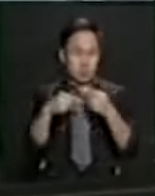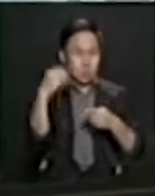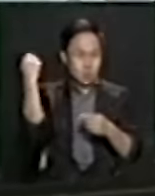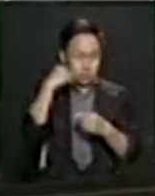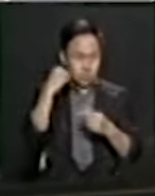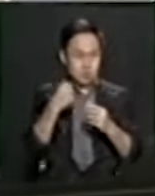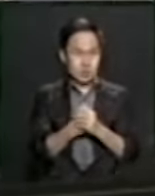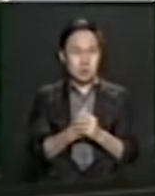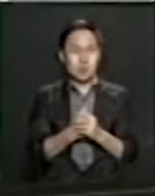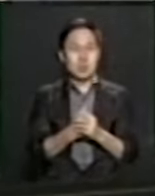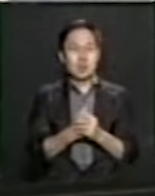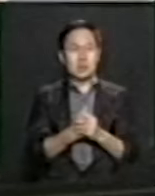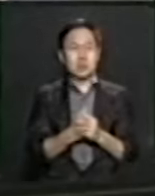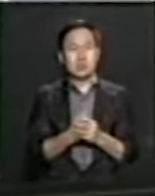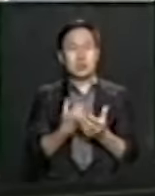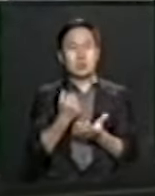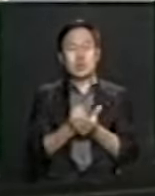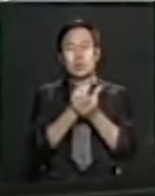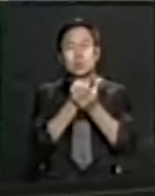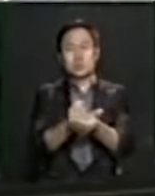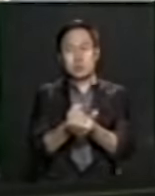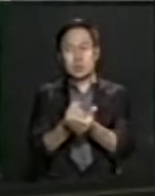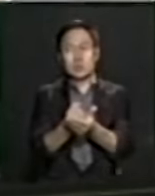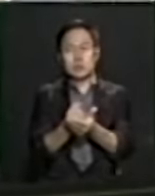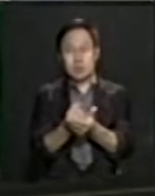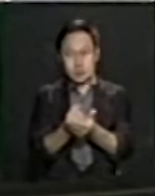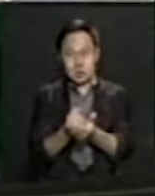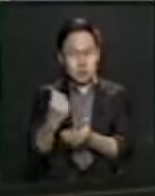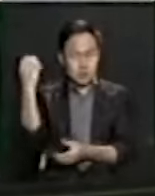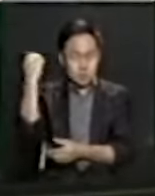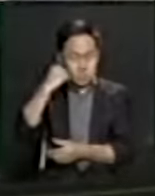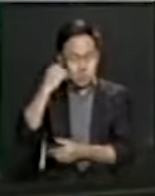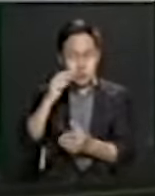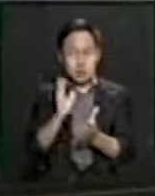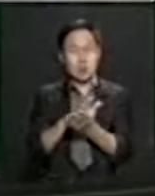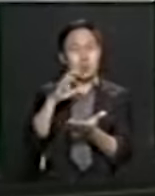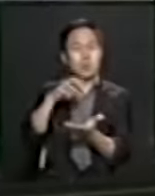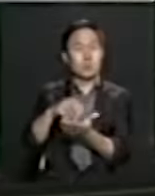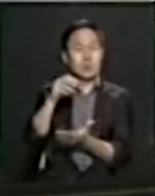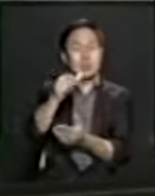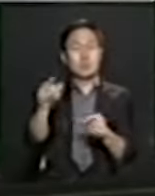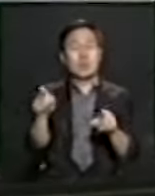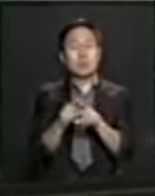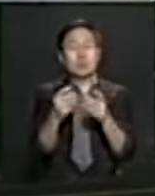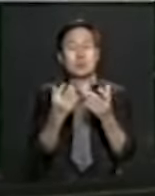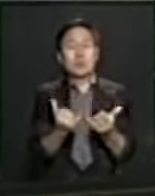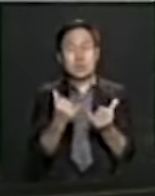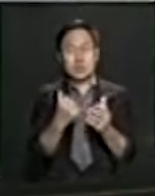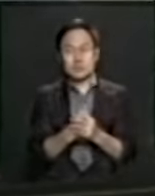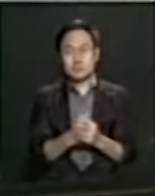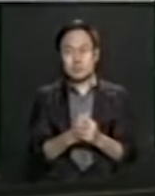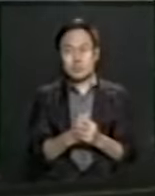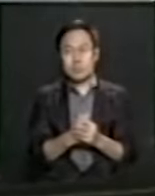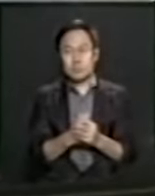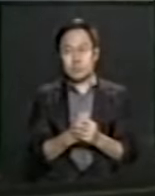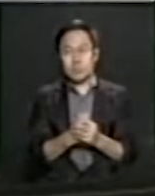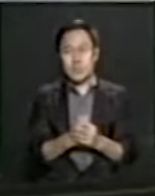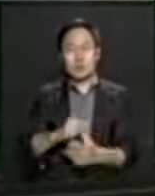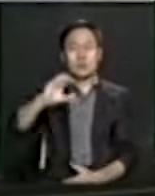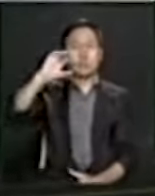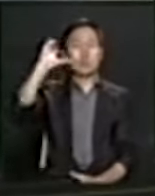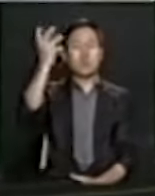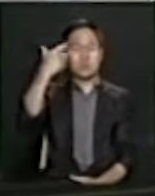ารี่มีการช่วยส่วนตรงนี้อีกอย่างนึงก็คือว่าโชคดีมากตอนนี้โรตารี่ท่านต้องมาถึงว่าทั่วโล